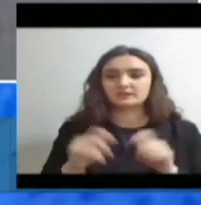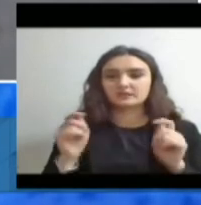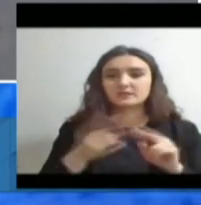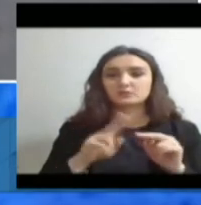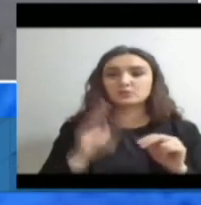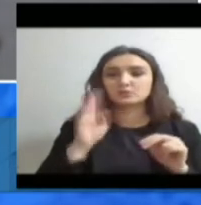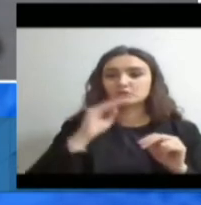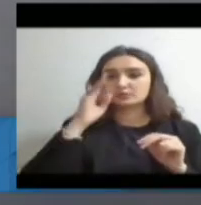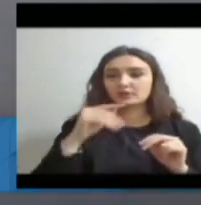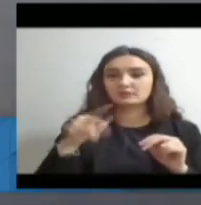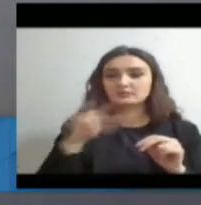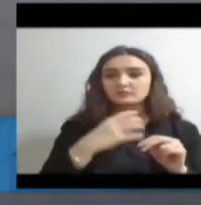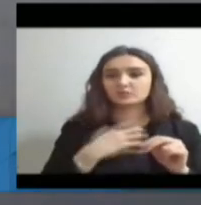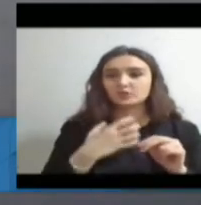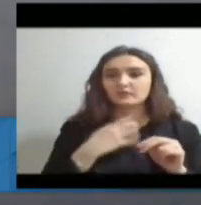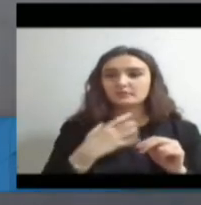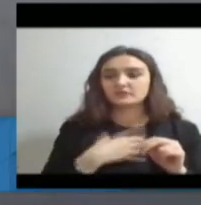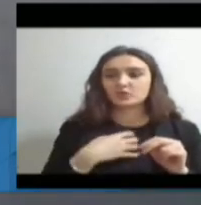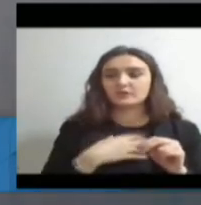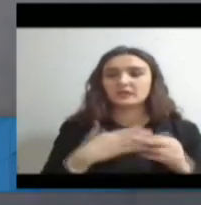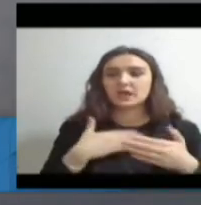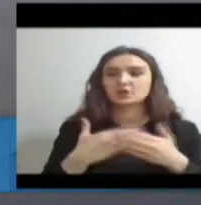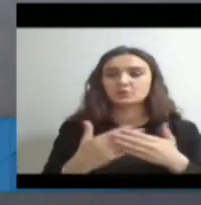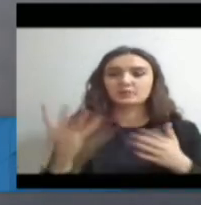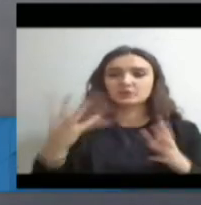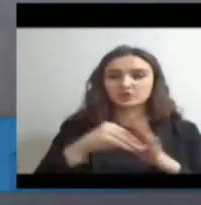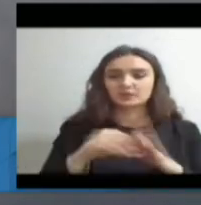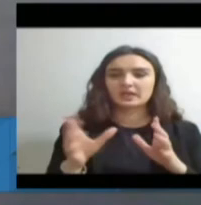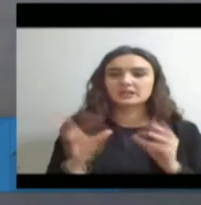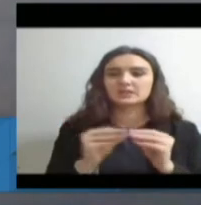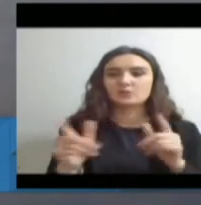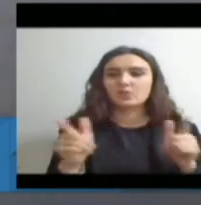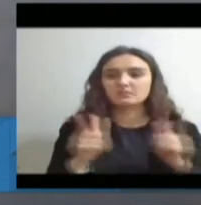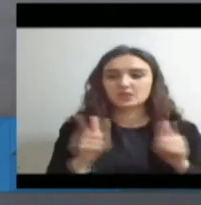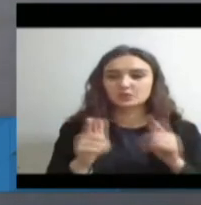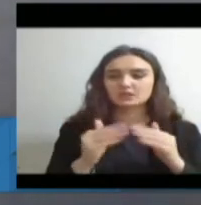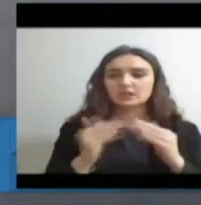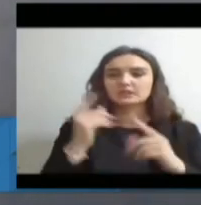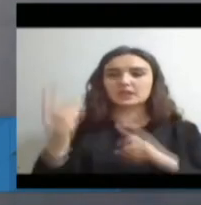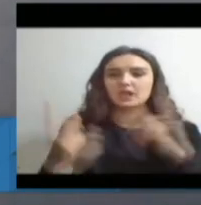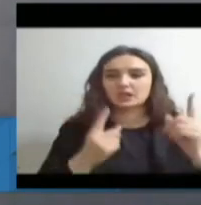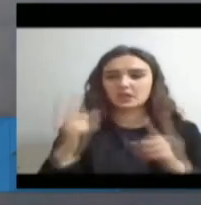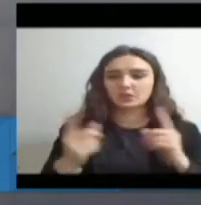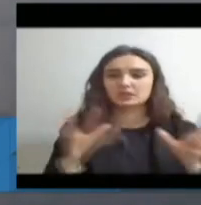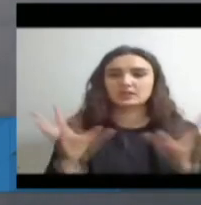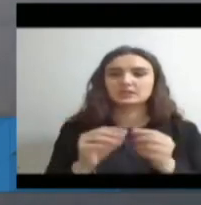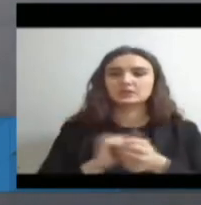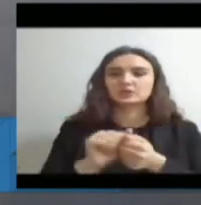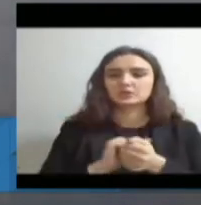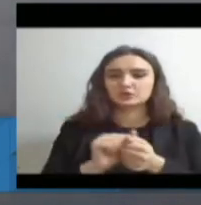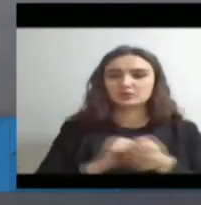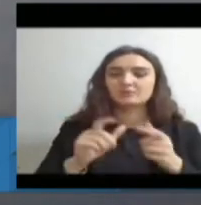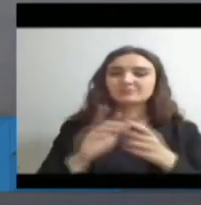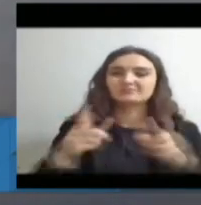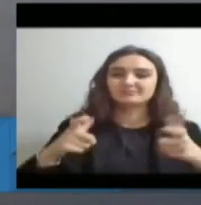ბავშვი ყოველდღიურ აქტივობაში. მაგალითად, ერთად მოამზადონ საკვები, ერთად დაალაგონ სახლი, ერთად დარეცხონ ჭურჭელი და ასე შემდეგ.